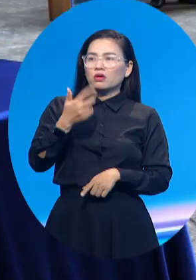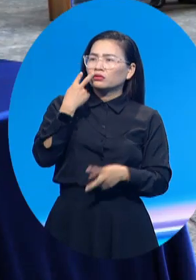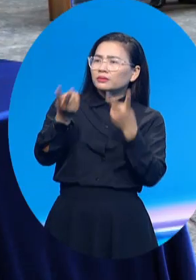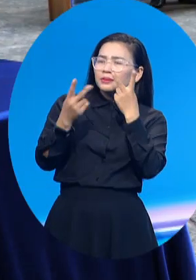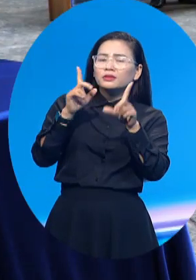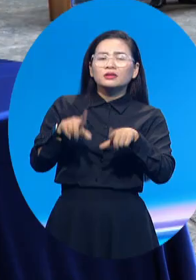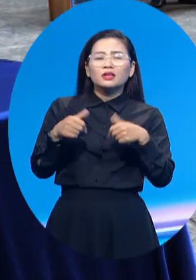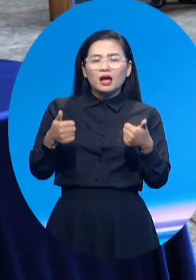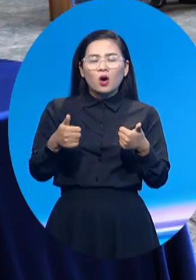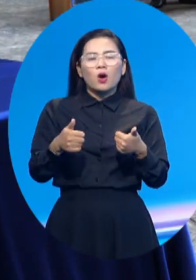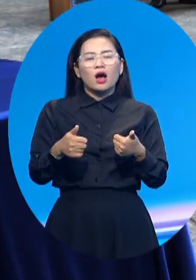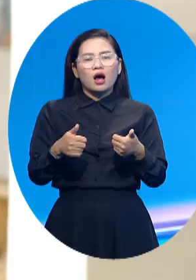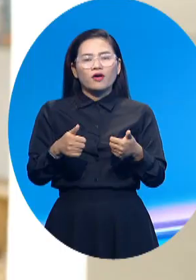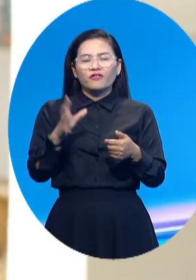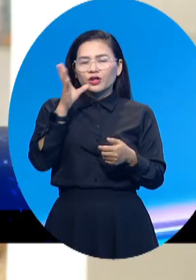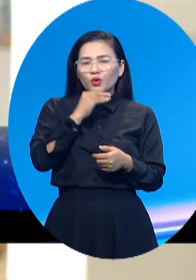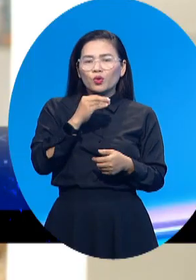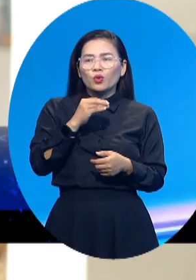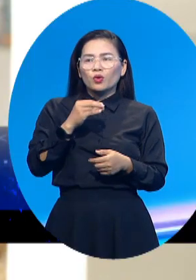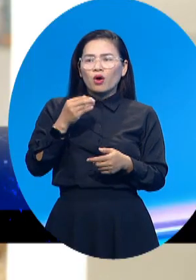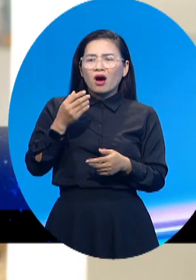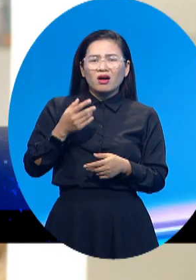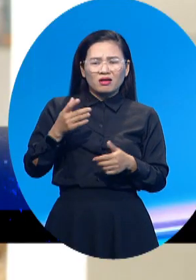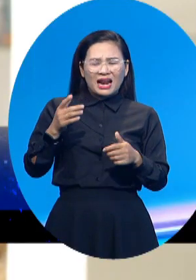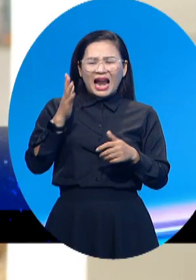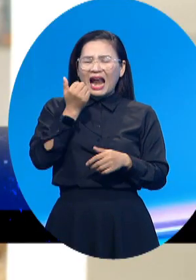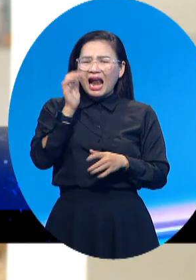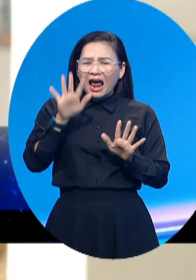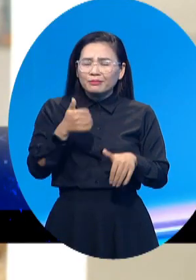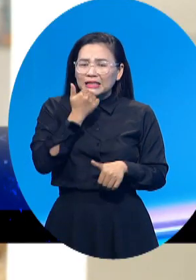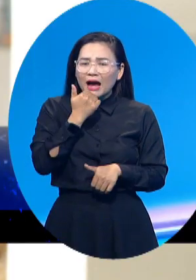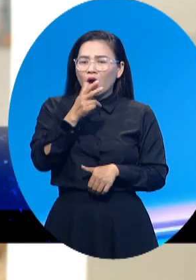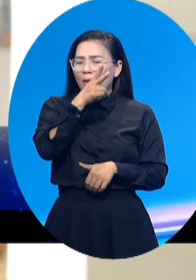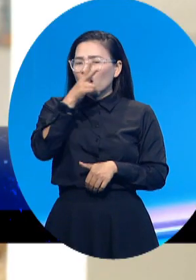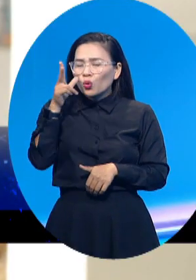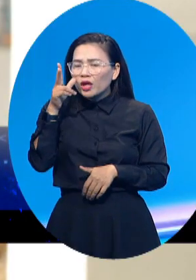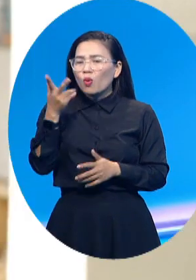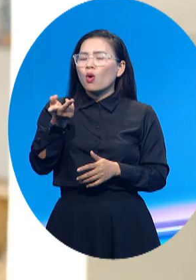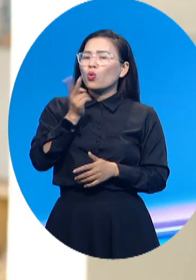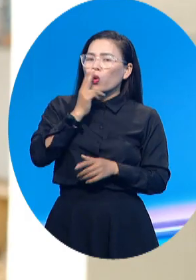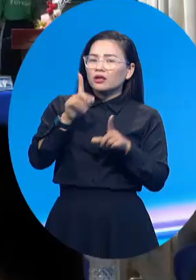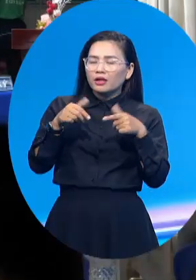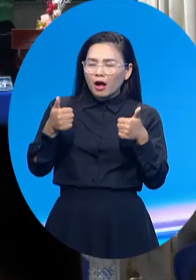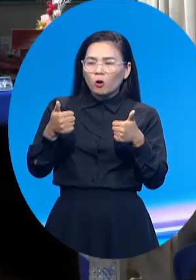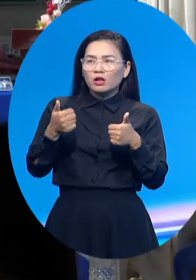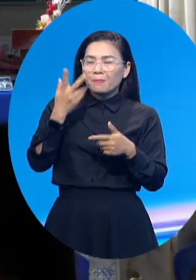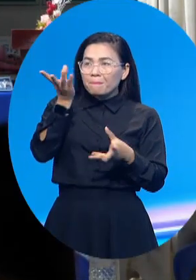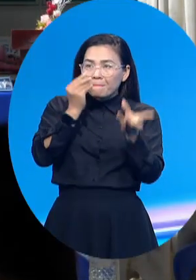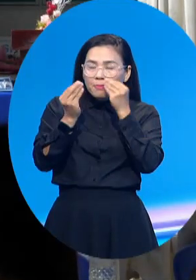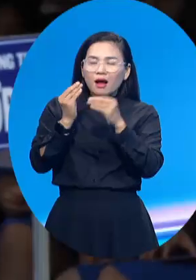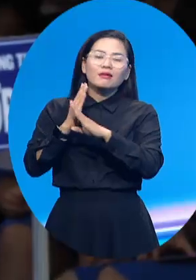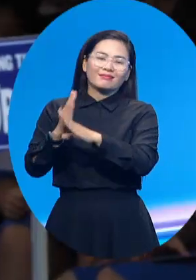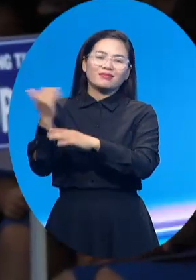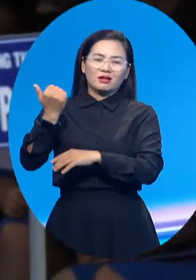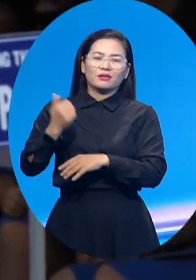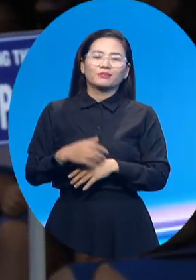hình thành chủ MC ứng xử con thấy được những hu quả và sẽ nhng cách chống nó một cách tốt hơn phiên tòa giả